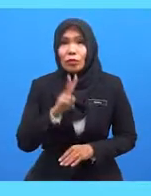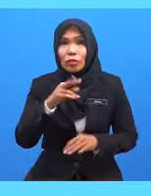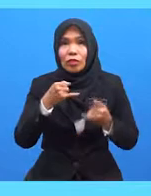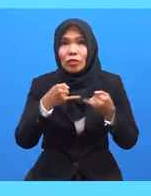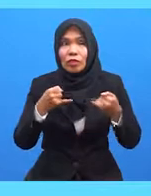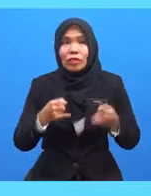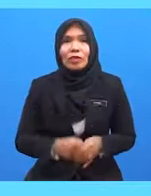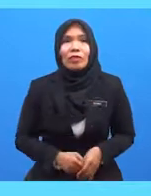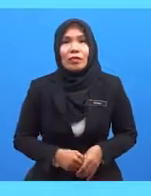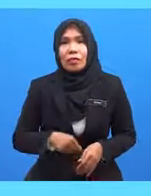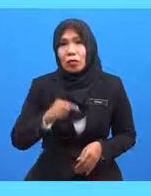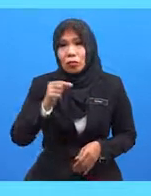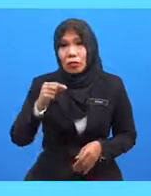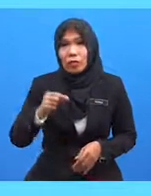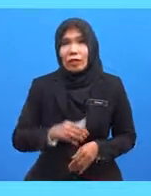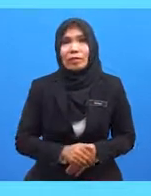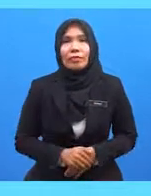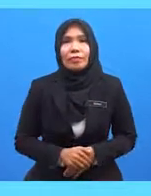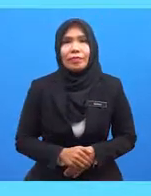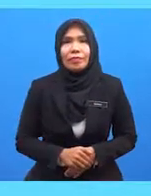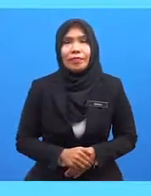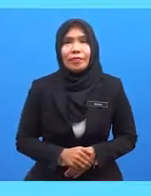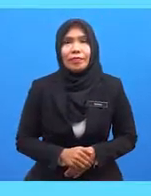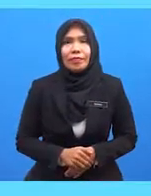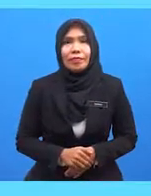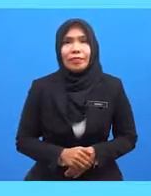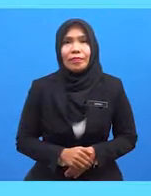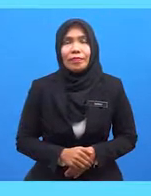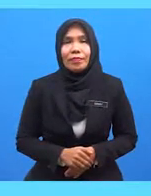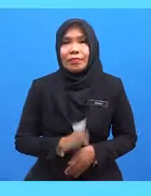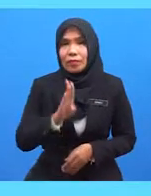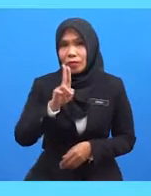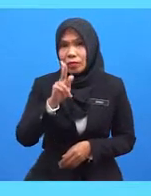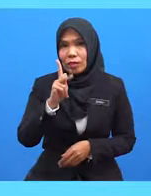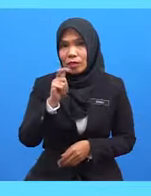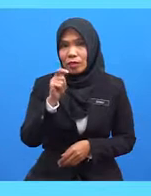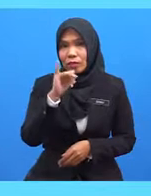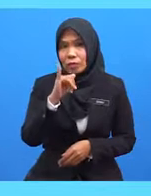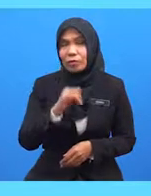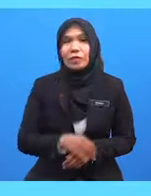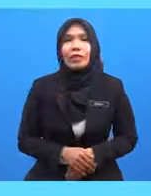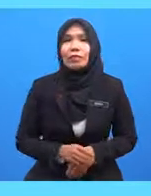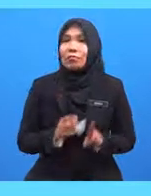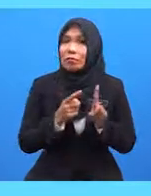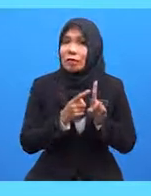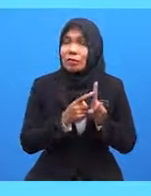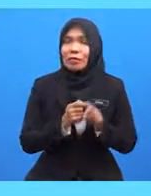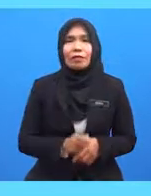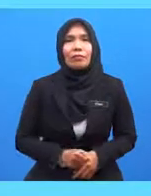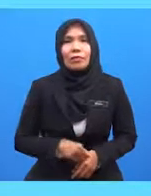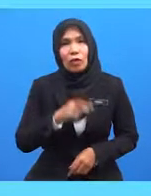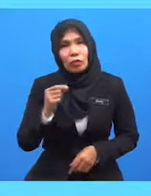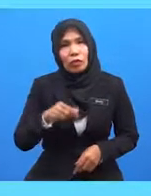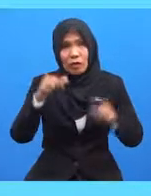Sanskrit, Jawa dan Arab. Bukti pertama bahawa tulisan Arab telah digunakan